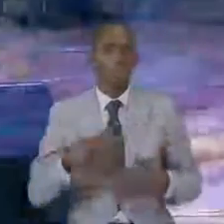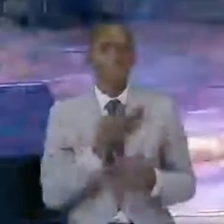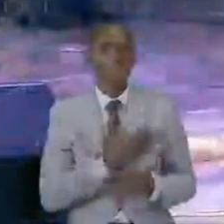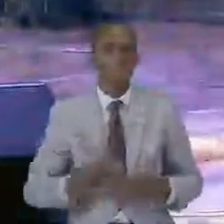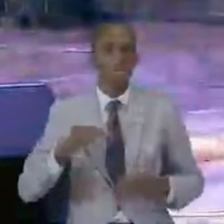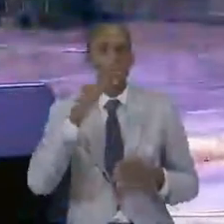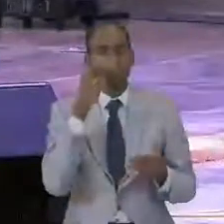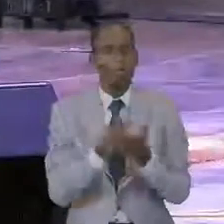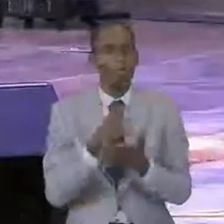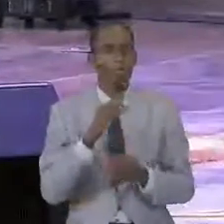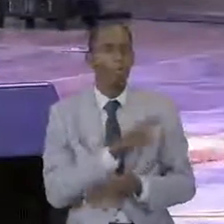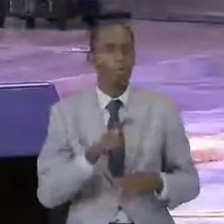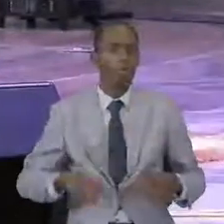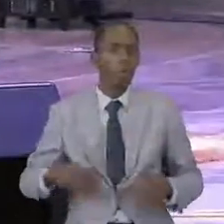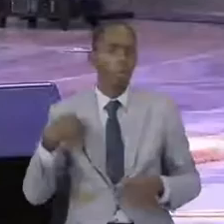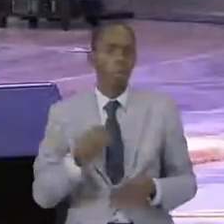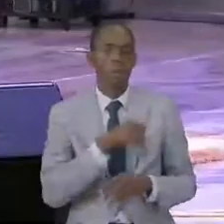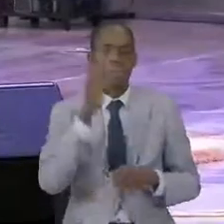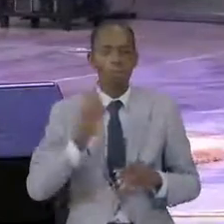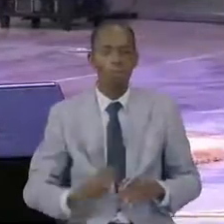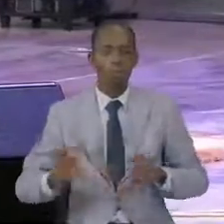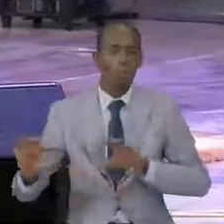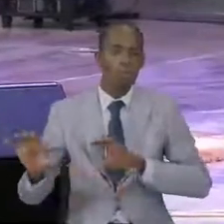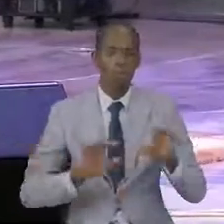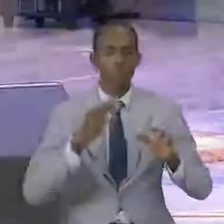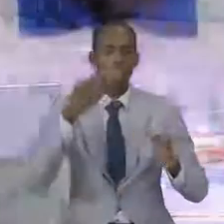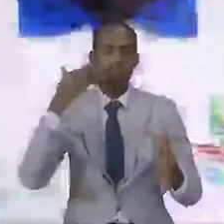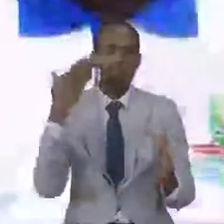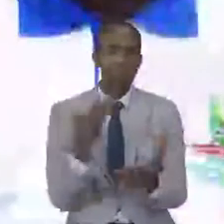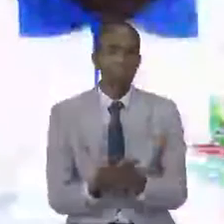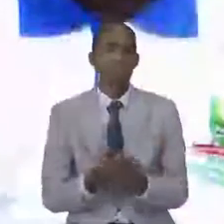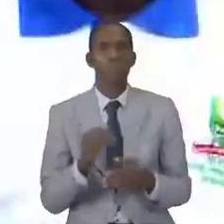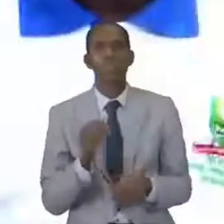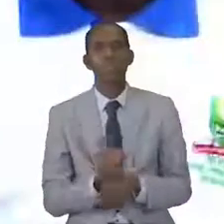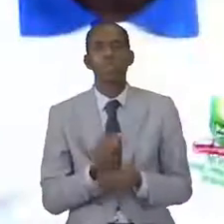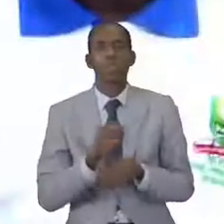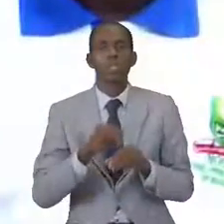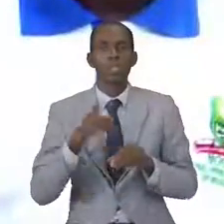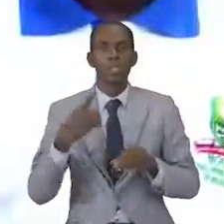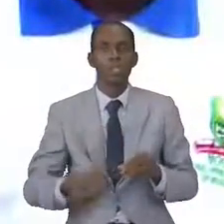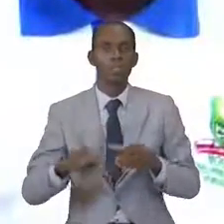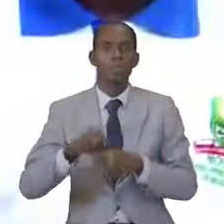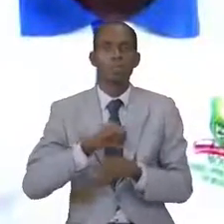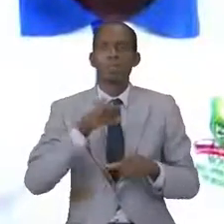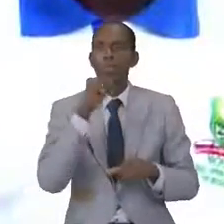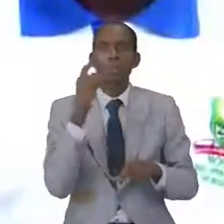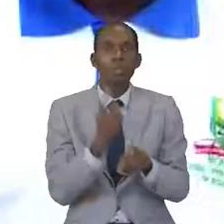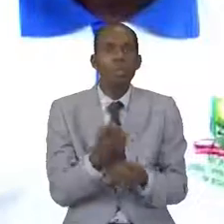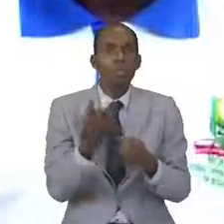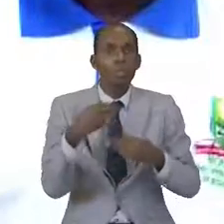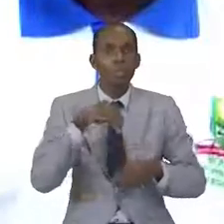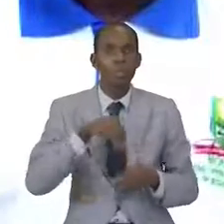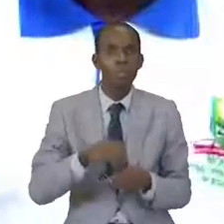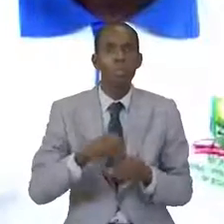nous devons nous engager à faire le bien dans la communion nous nous venons pas seulement